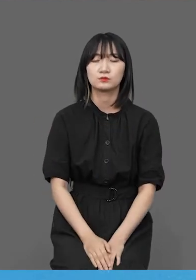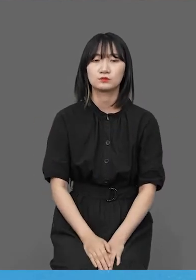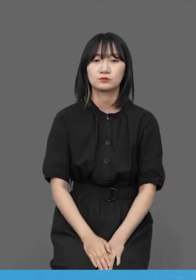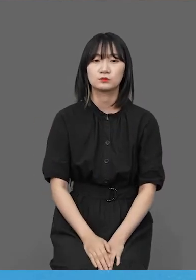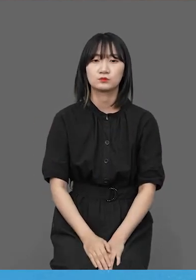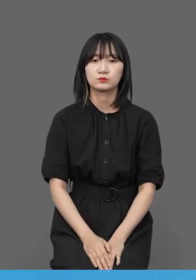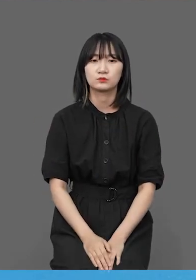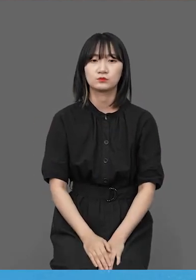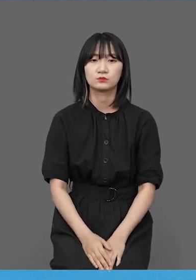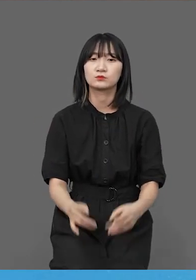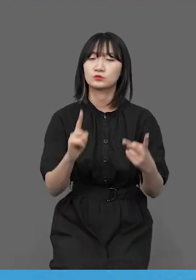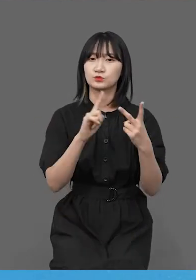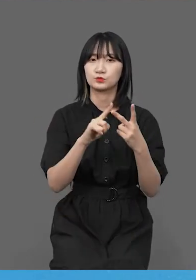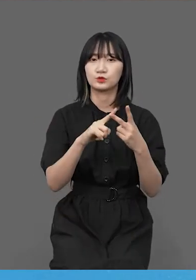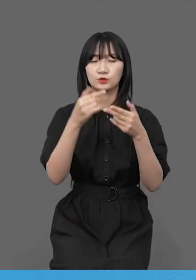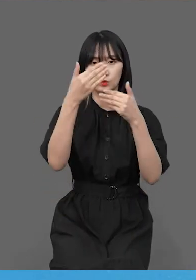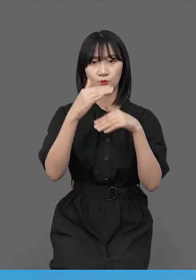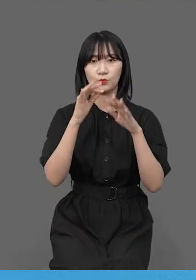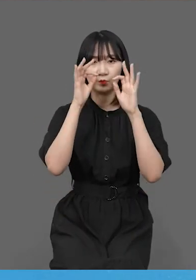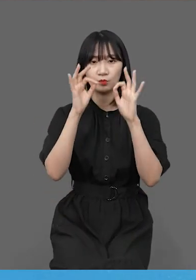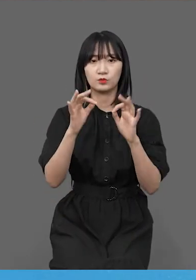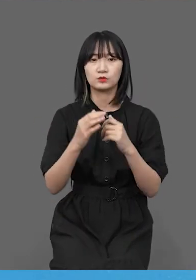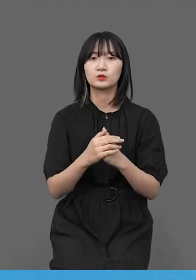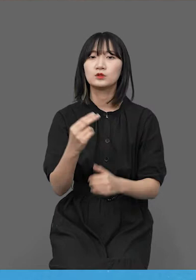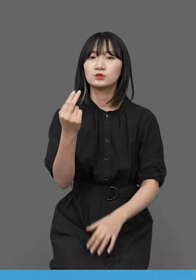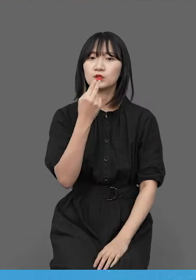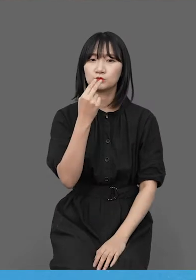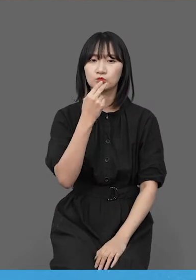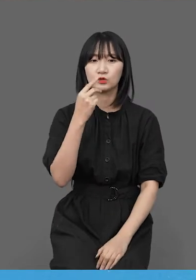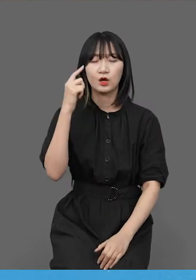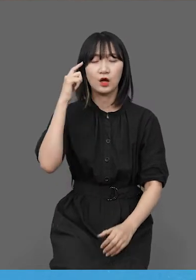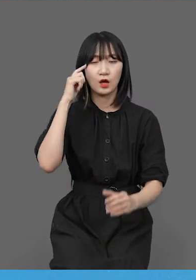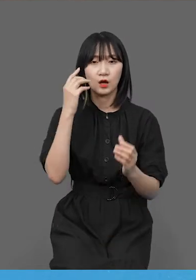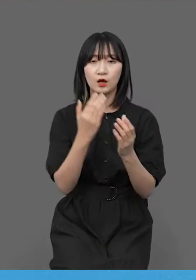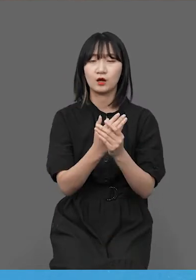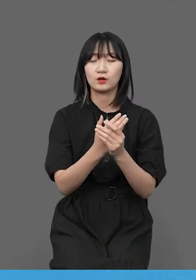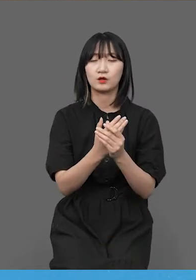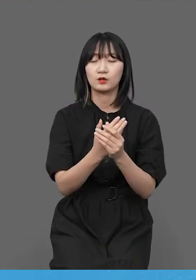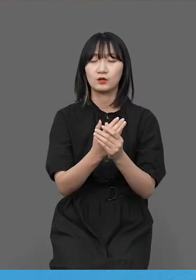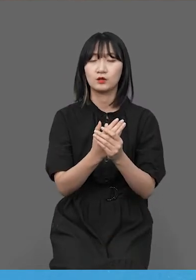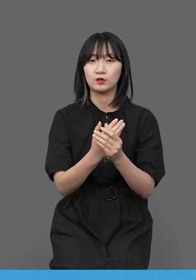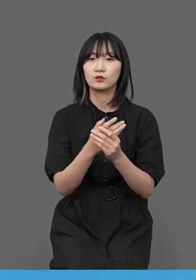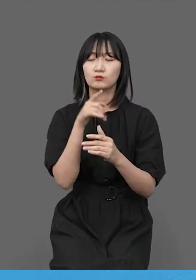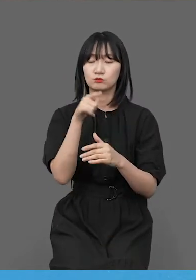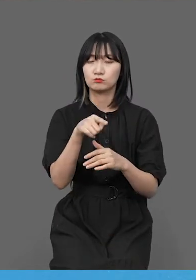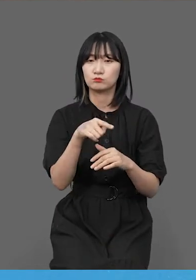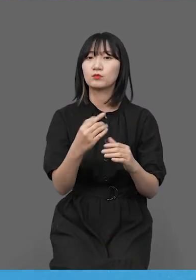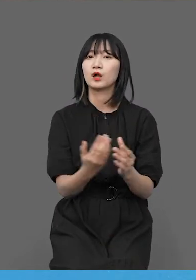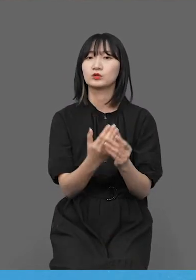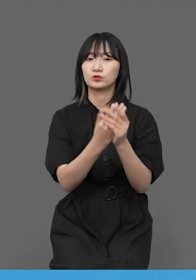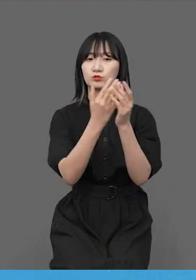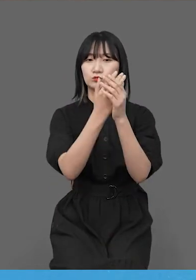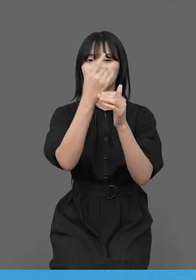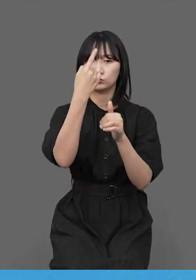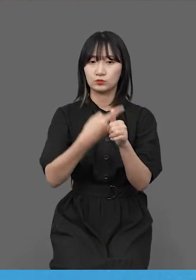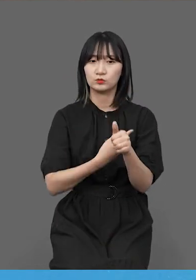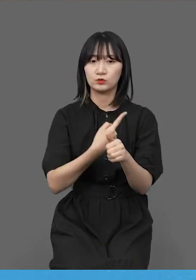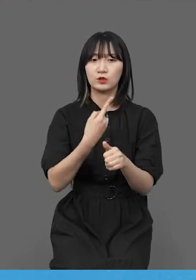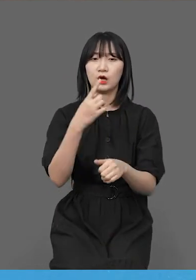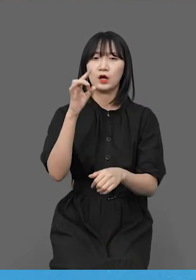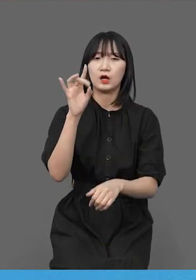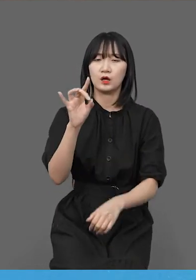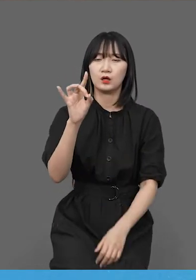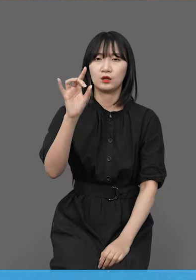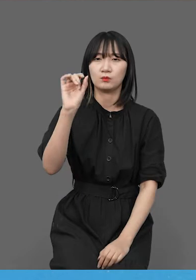저기 2번째 내용을 보시면은 생물학이 발전하면 할수록 저 단일